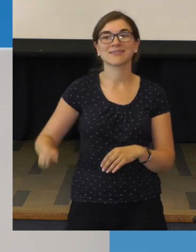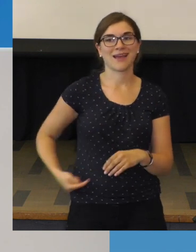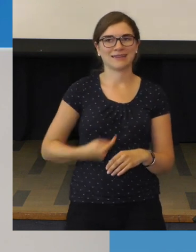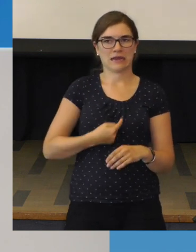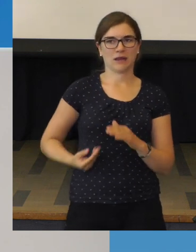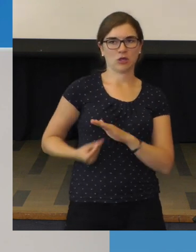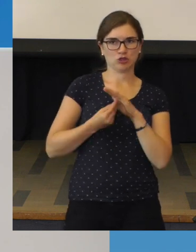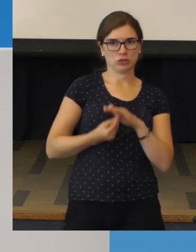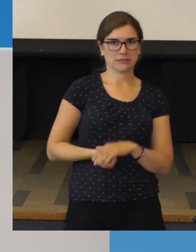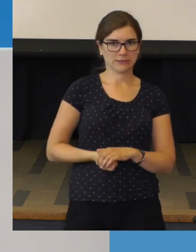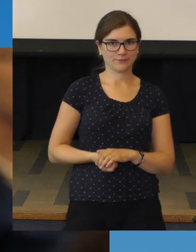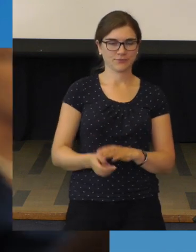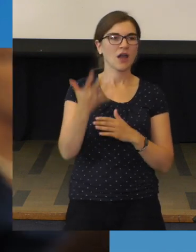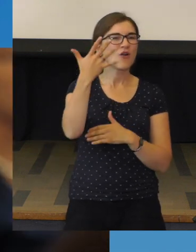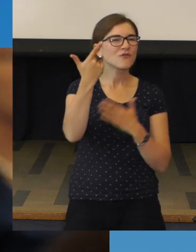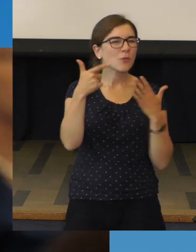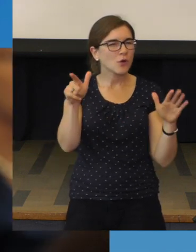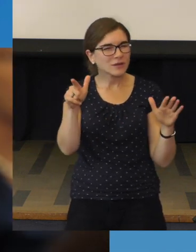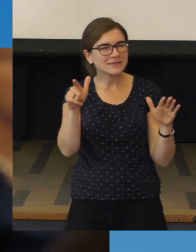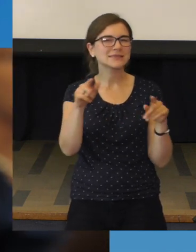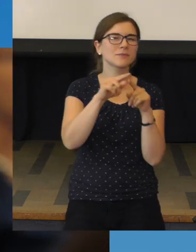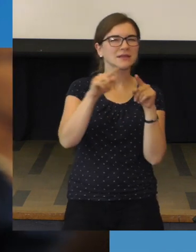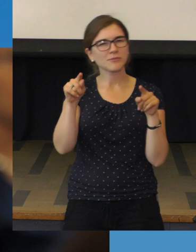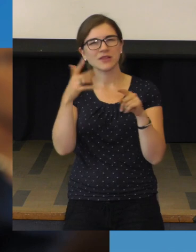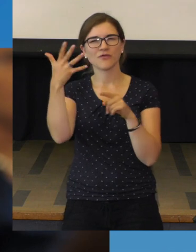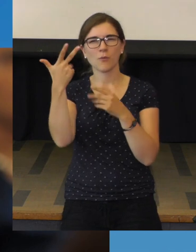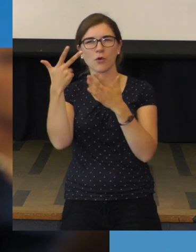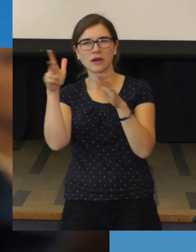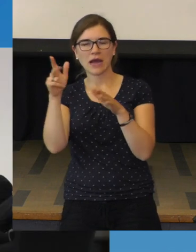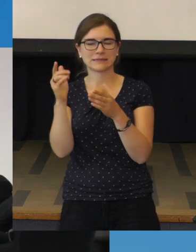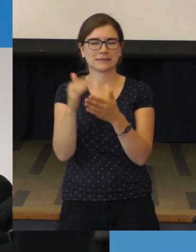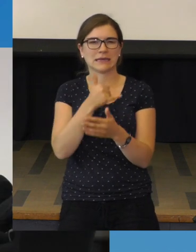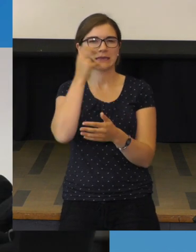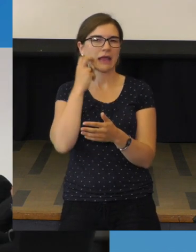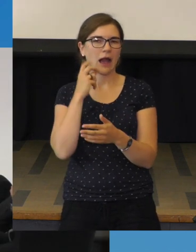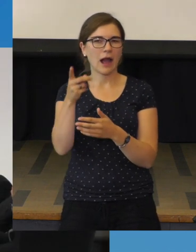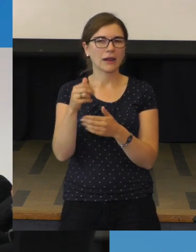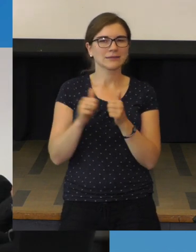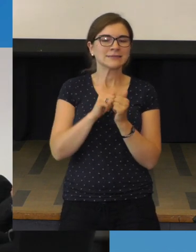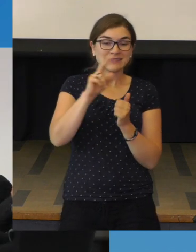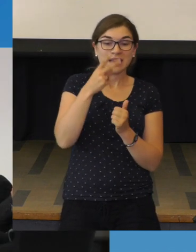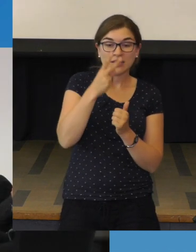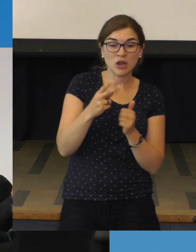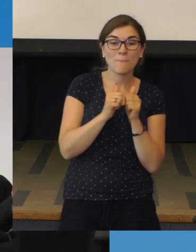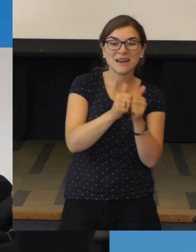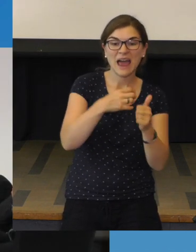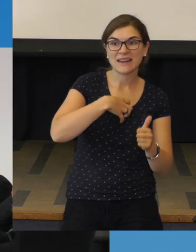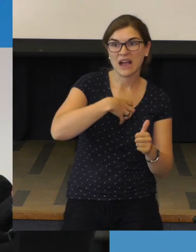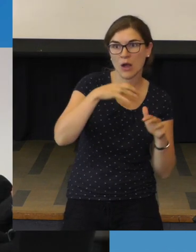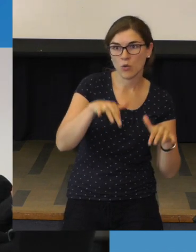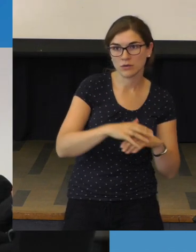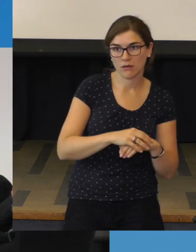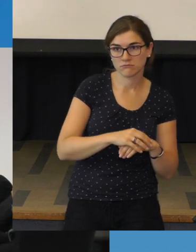kathetergestützt. Und zwischen 75 und 85 Jahren Alter betrachten wir uns die Begleiterkrankung. Hat der Patient gar keine Begleiterkrankung